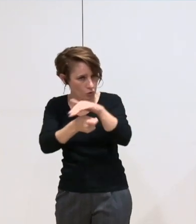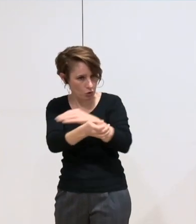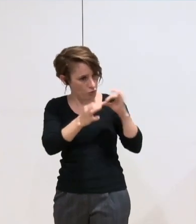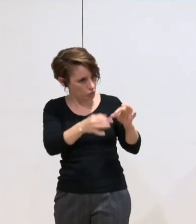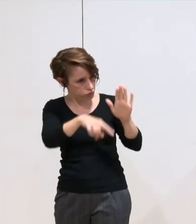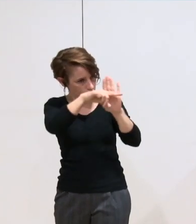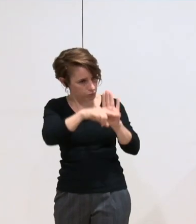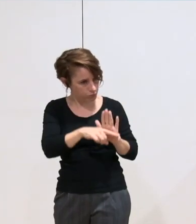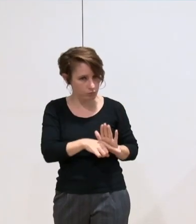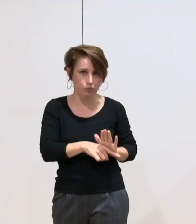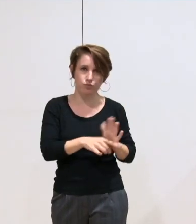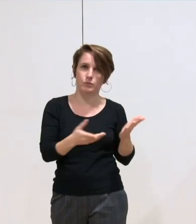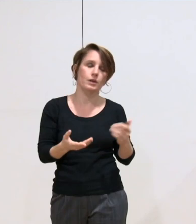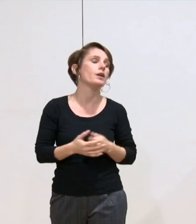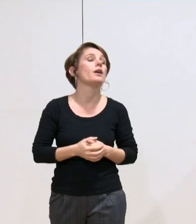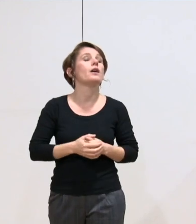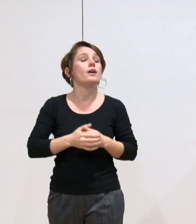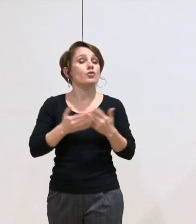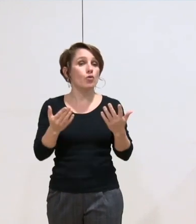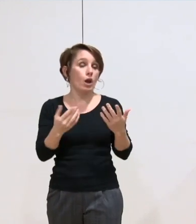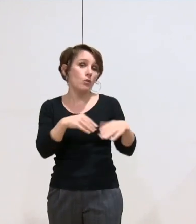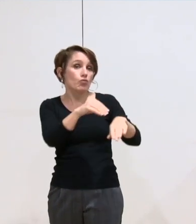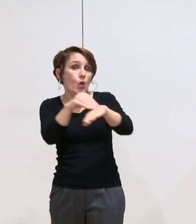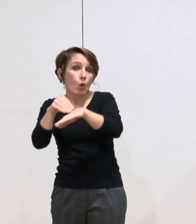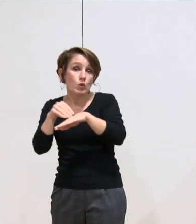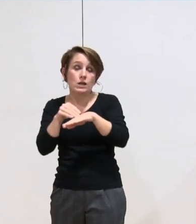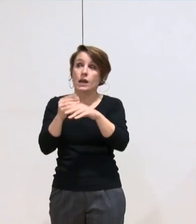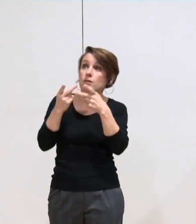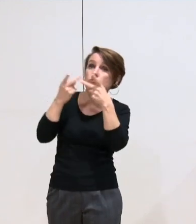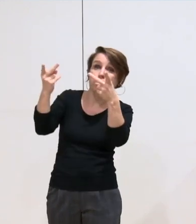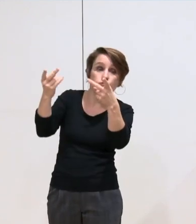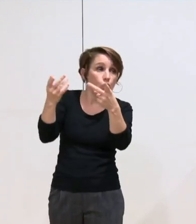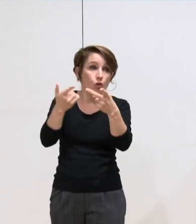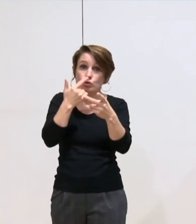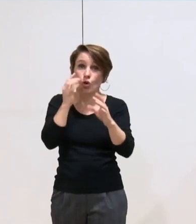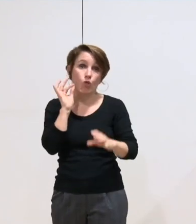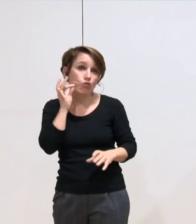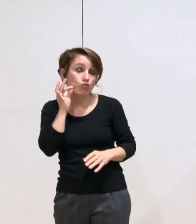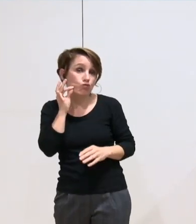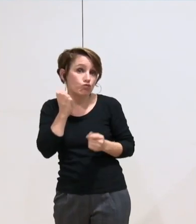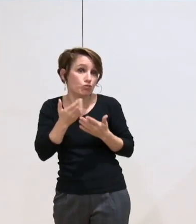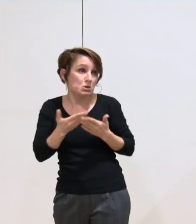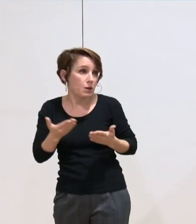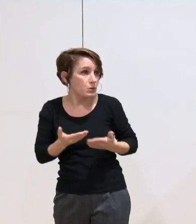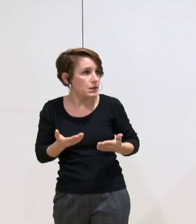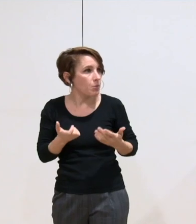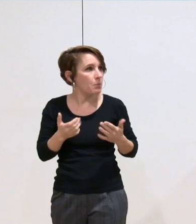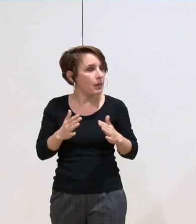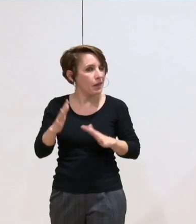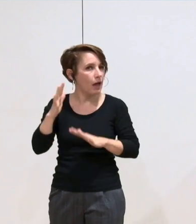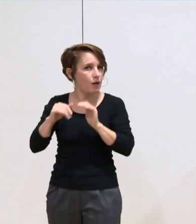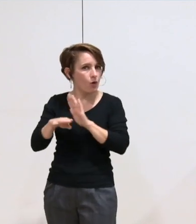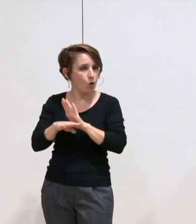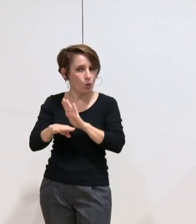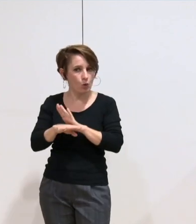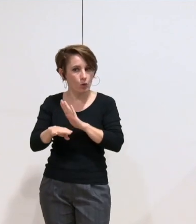restent valables. Ces préconisations peuvent paraître bien pauvres, ou en tout cas sans commune mesure avec les ambitions qui étaient affichées